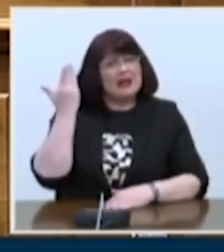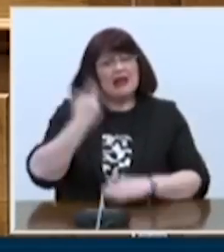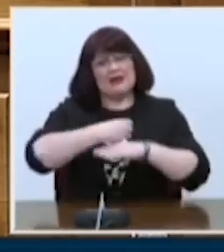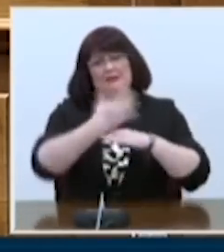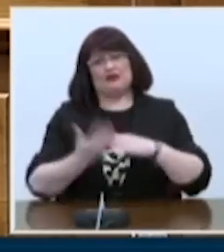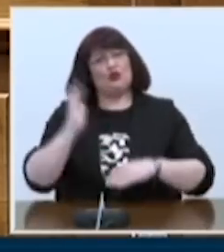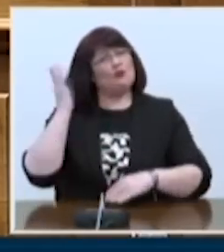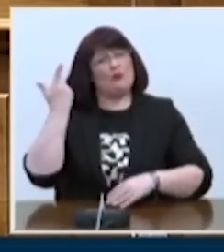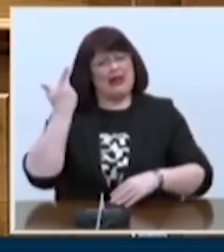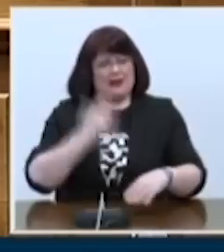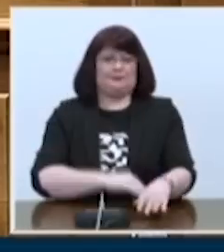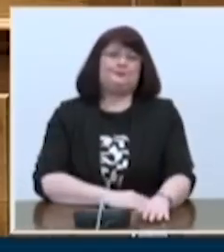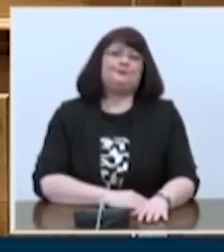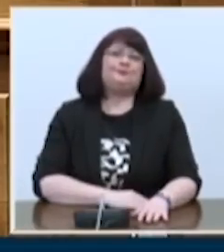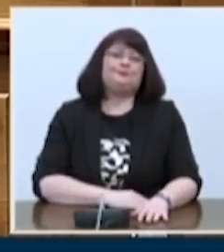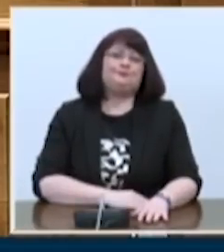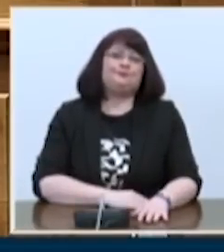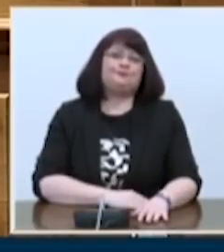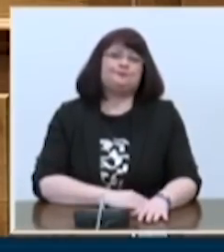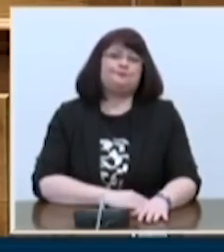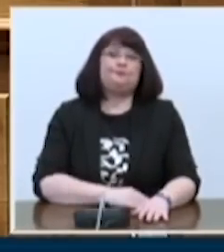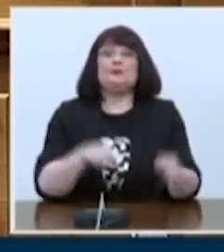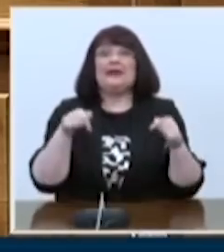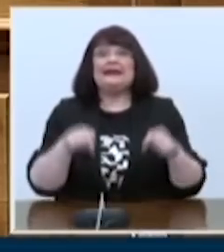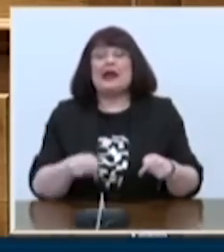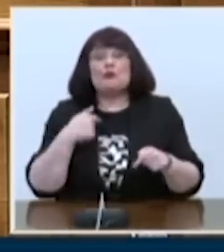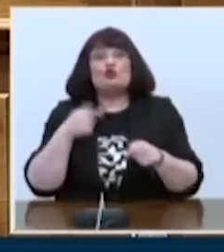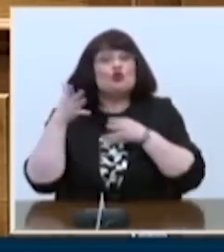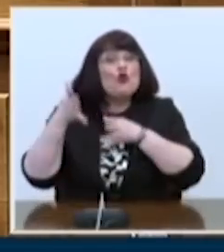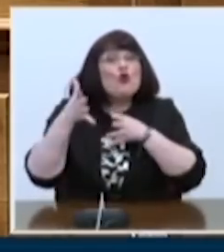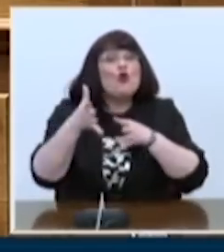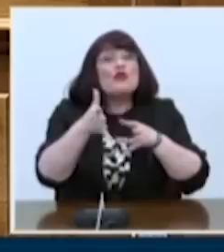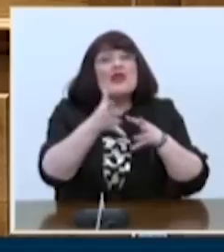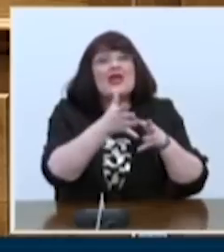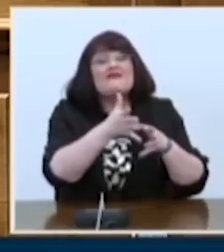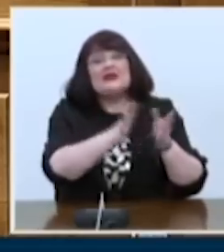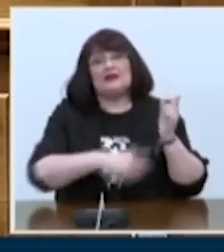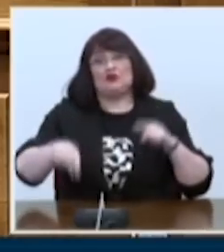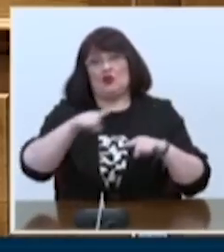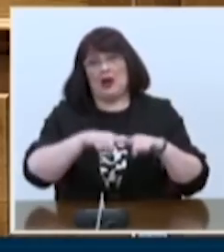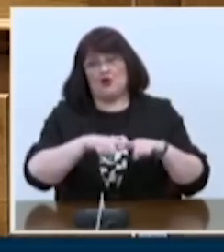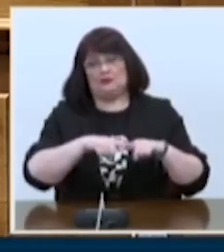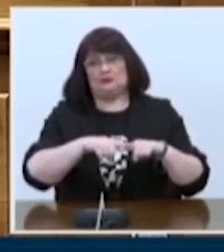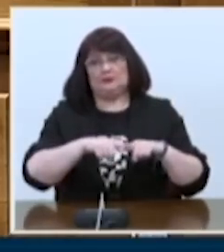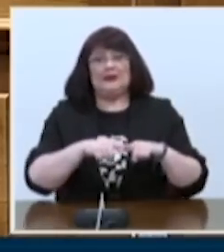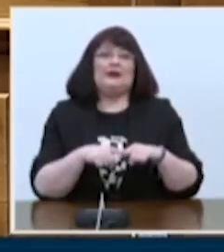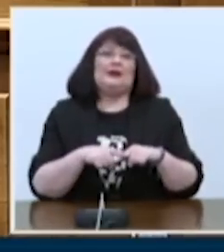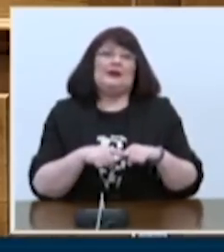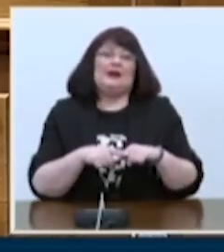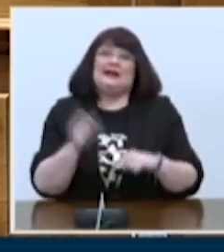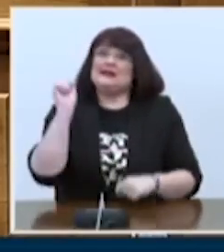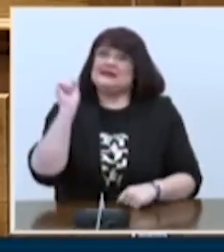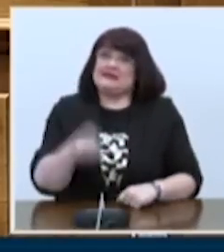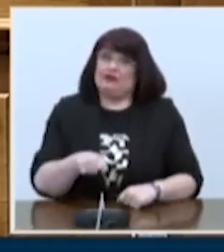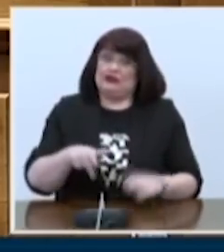παλιότερα. Να λοιπόν πώς ξεγελάτε, πώς εξαπατάτε τον ελληνικό λαό. Συμφωνείτε με την κυβέρνηση